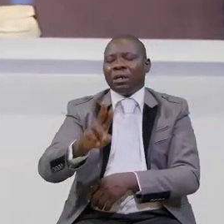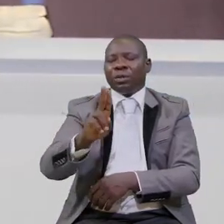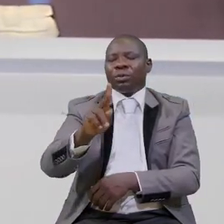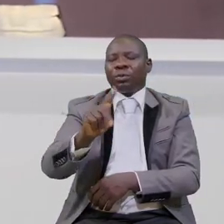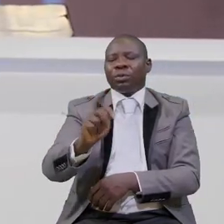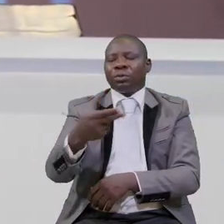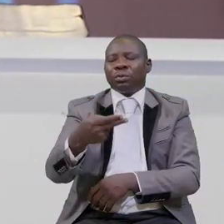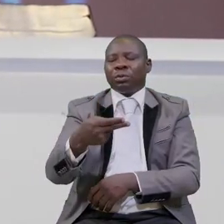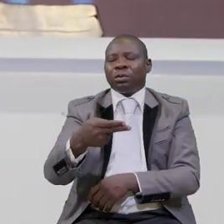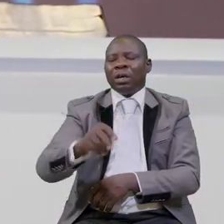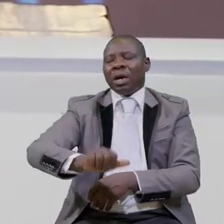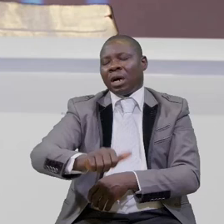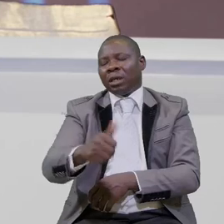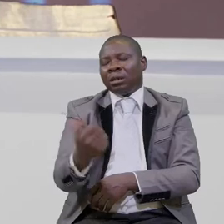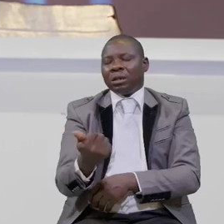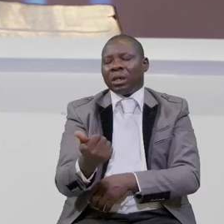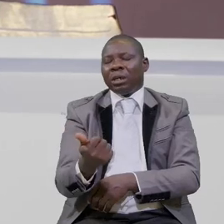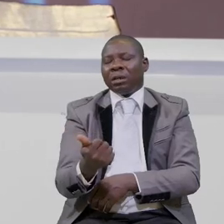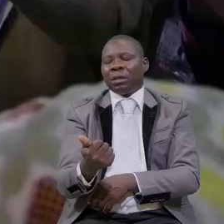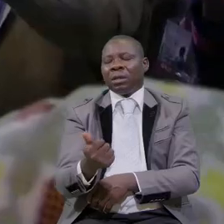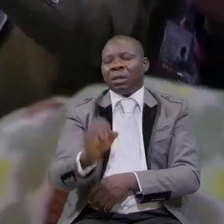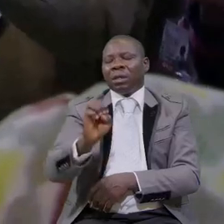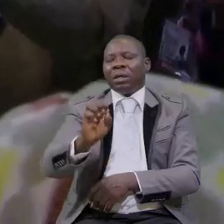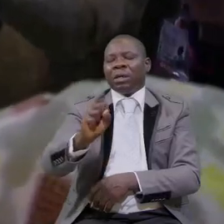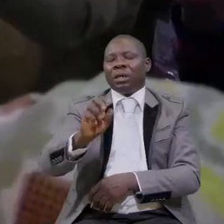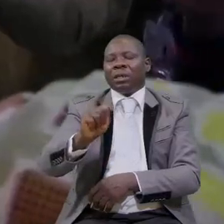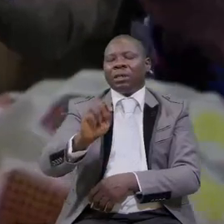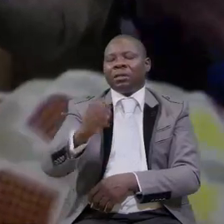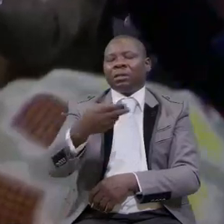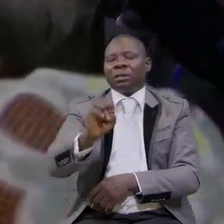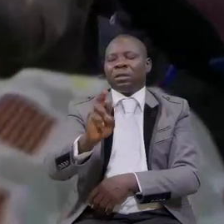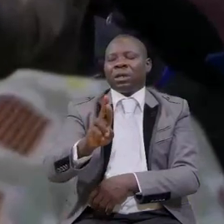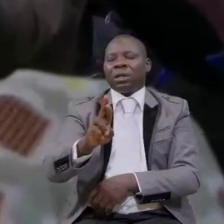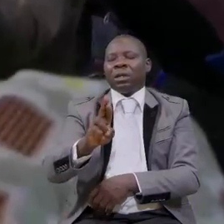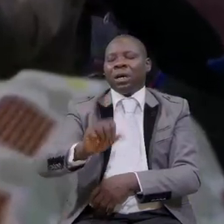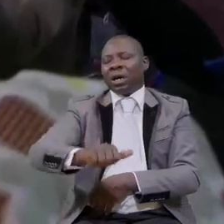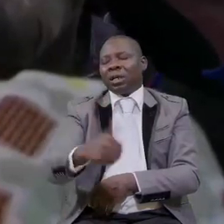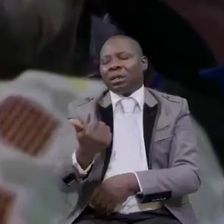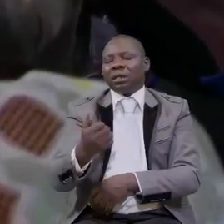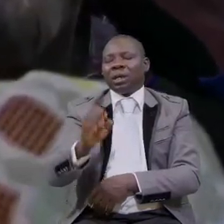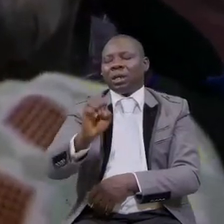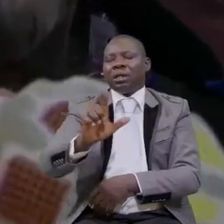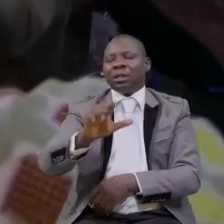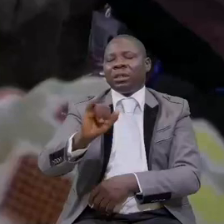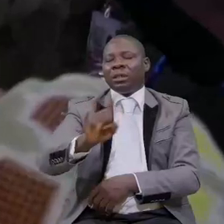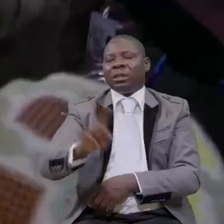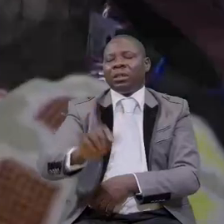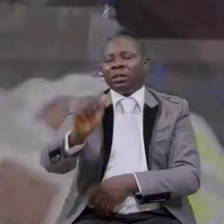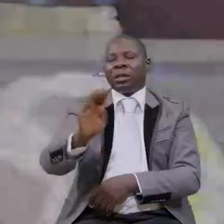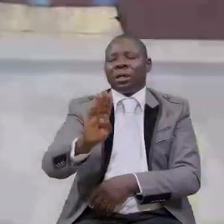Ruth. Une autre Esther, une autre